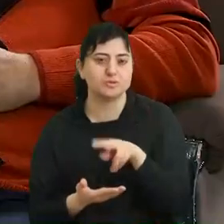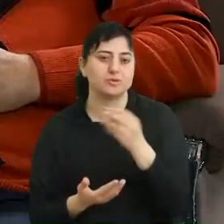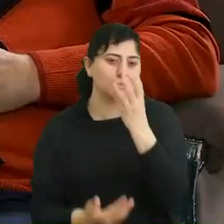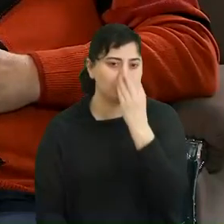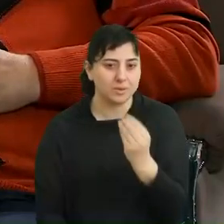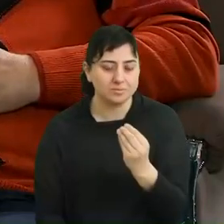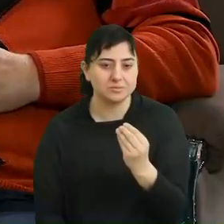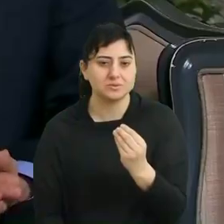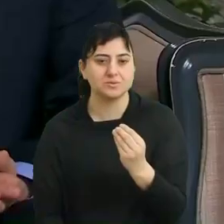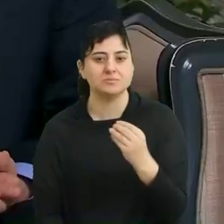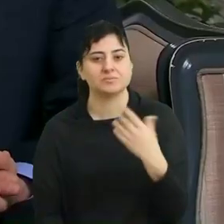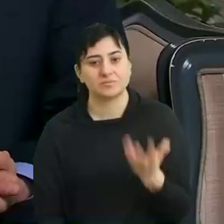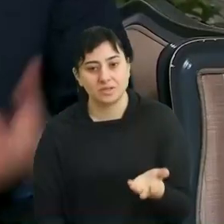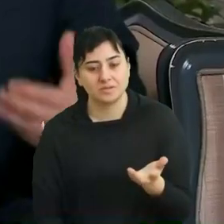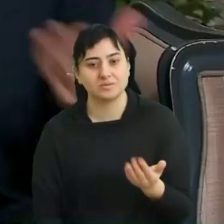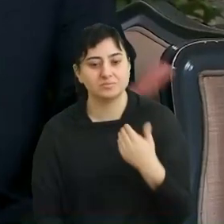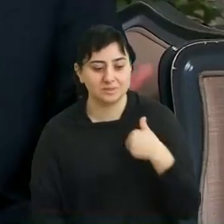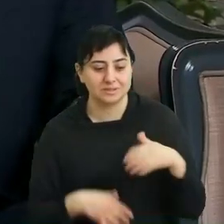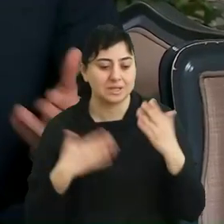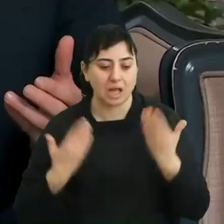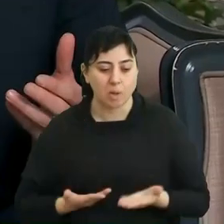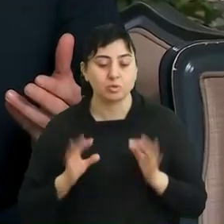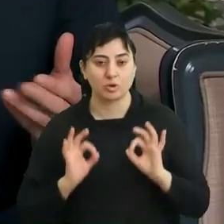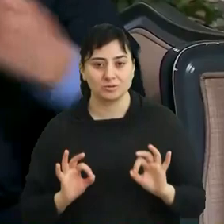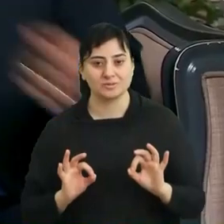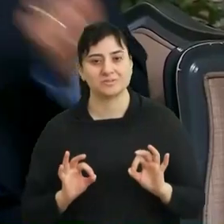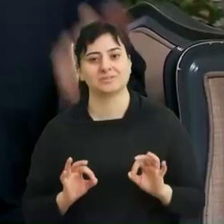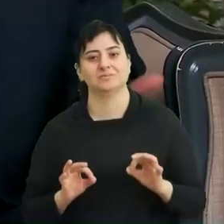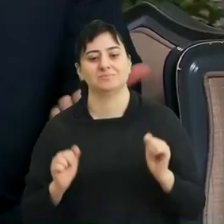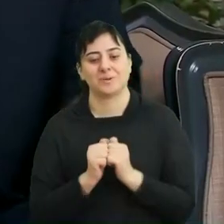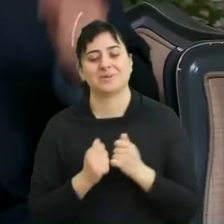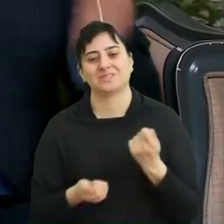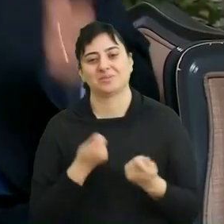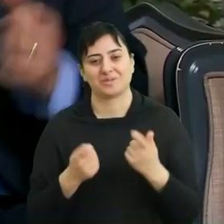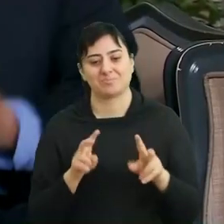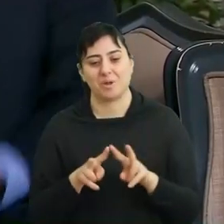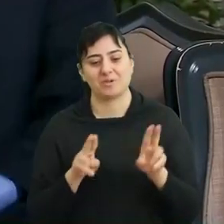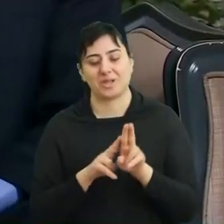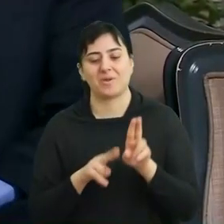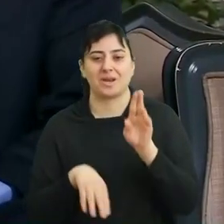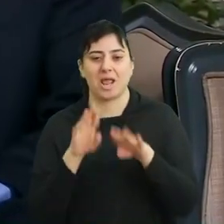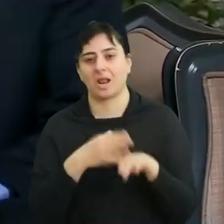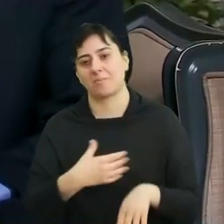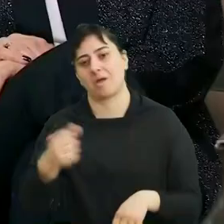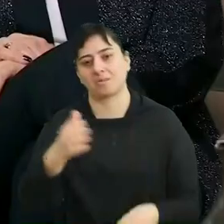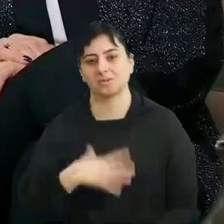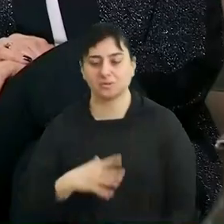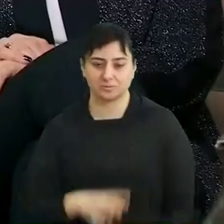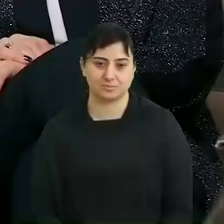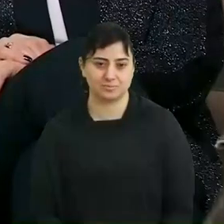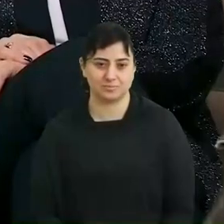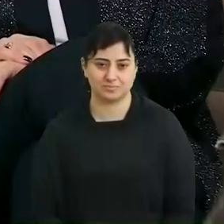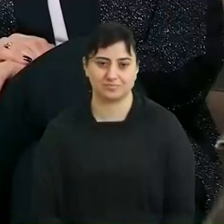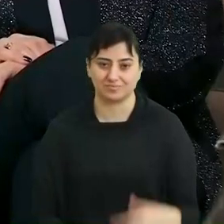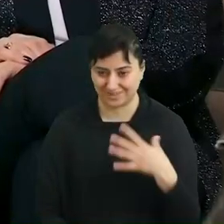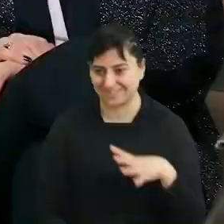Çok beğenmişler. Ve eğer biz kabul edersek, işte bizimle çalışmak istiyorlar. Mahmut Kemal'le de reklam çekmek istiyorlar.